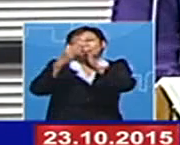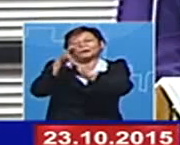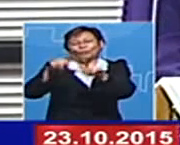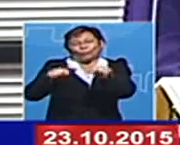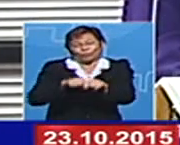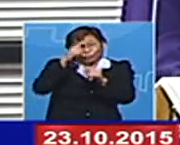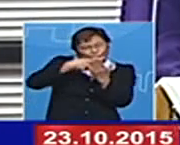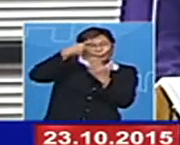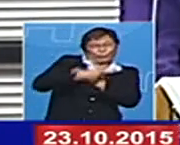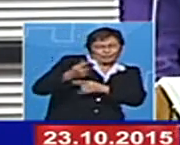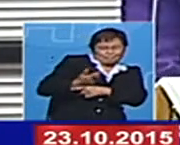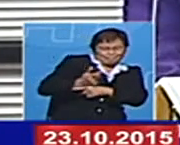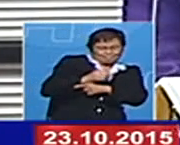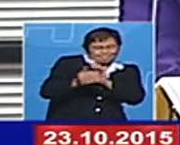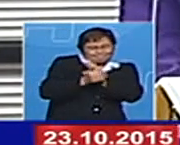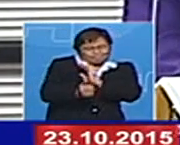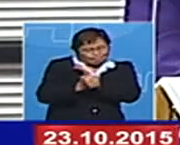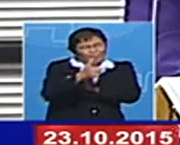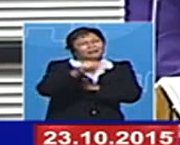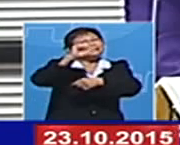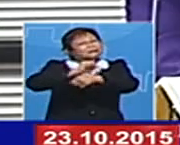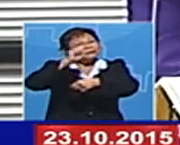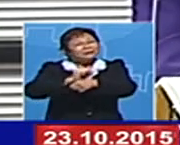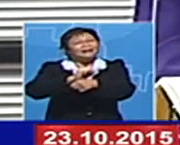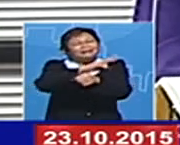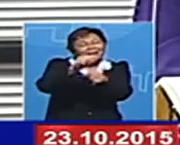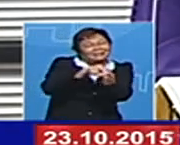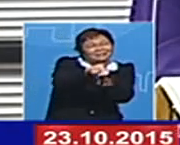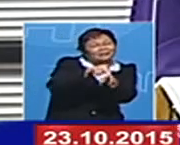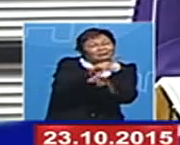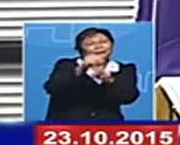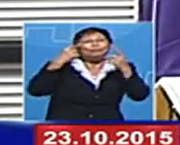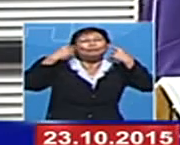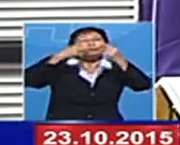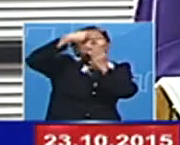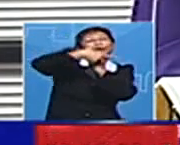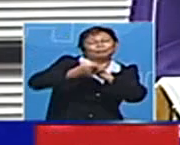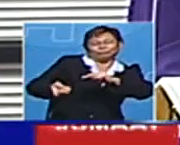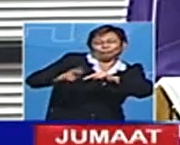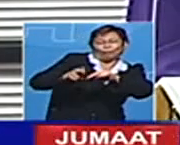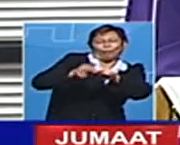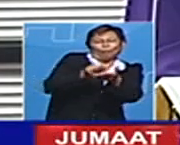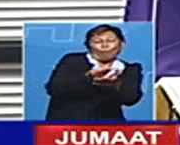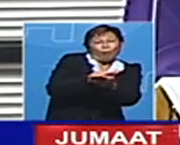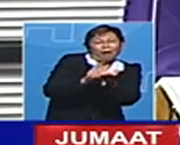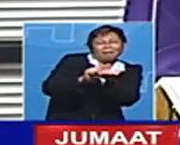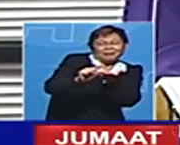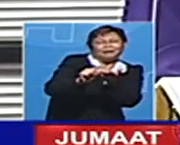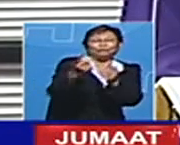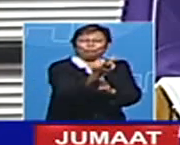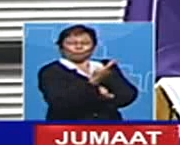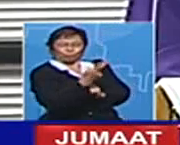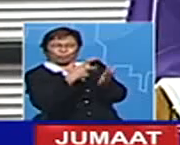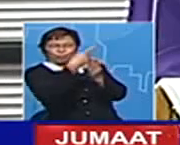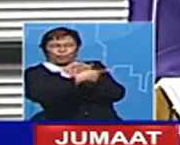untuk program latihan dan kemahiran dan kerja kerjaya serta program peningkatan pendapatan melalui kedua-dua program